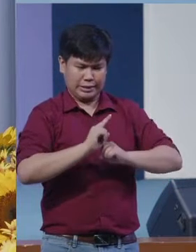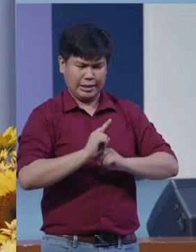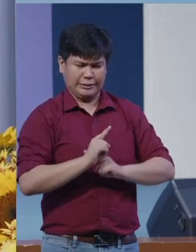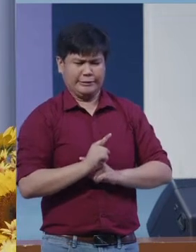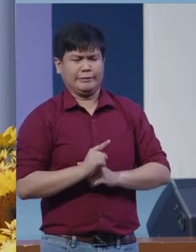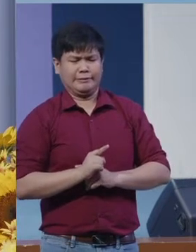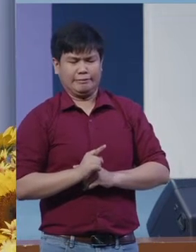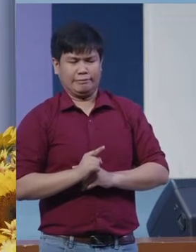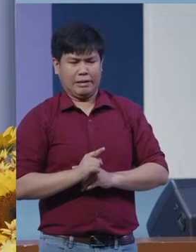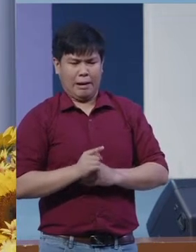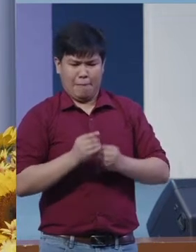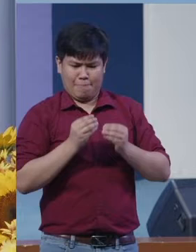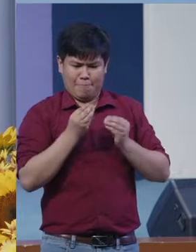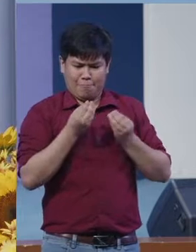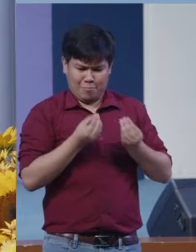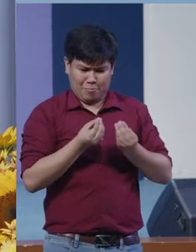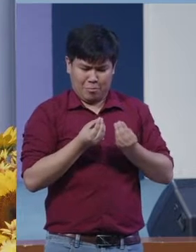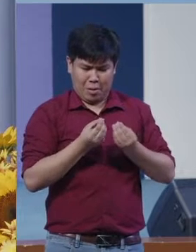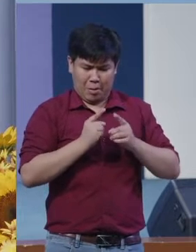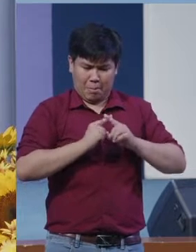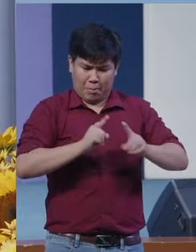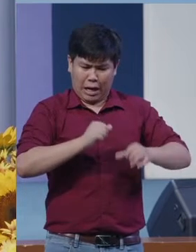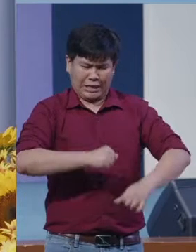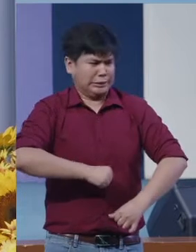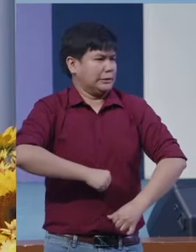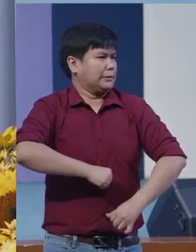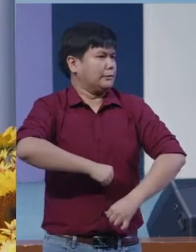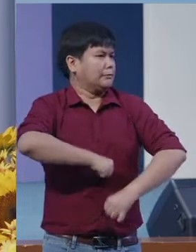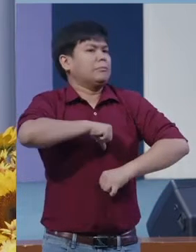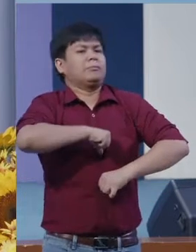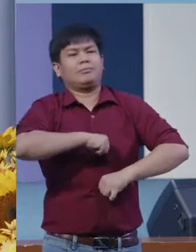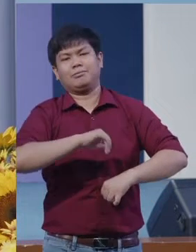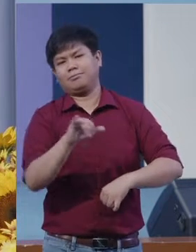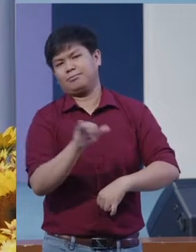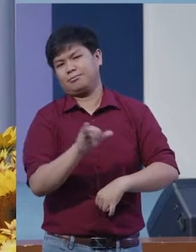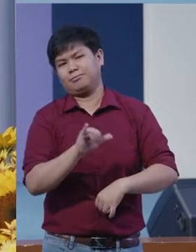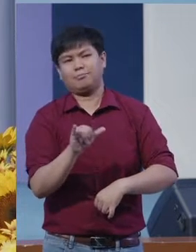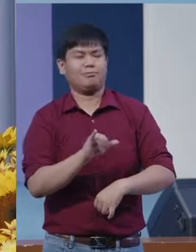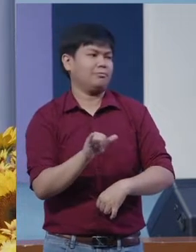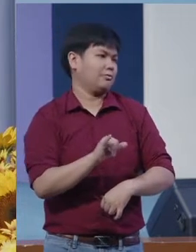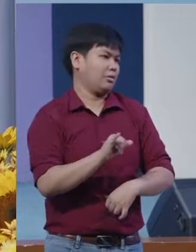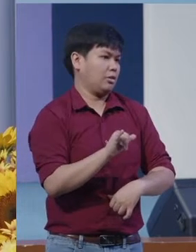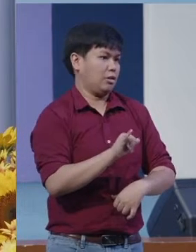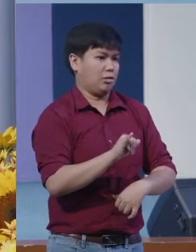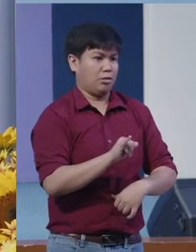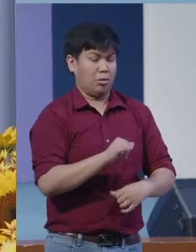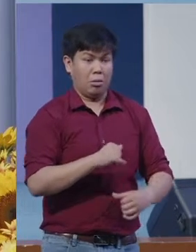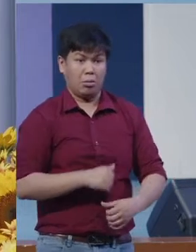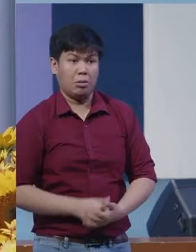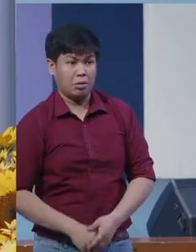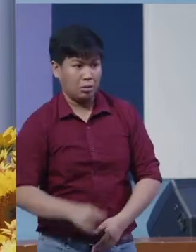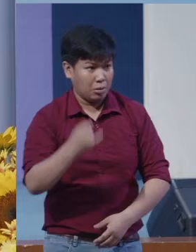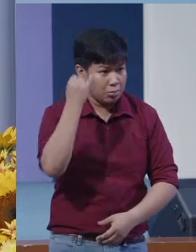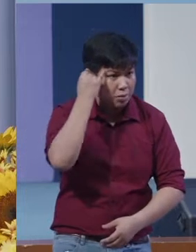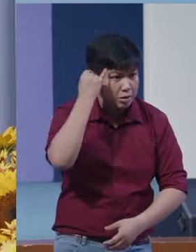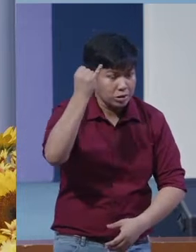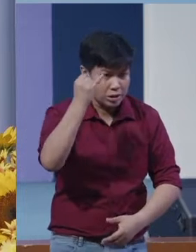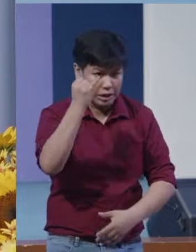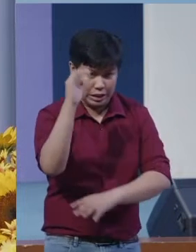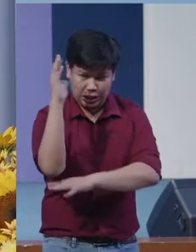of great things. How great a forest is set ablaze by such a small